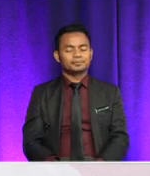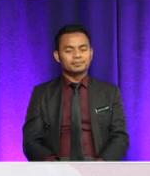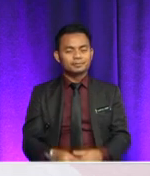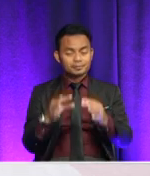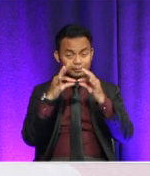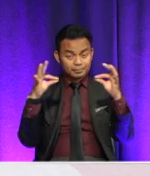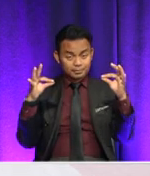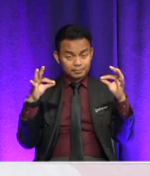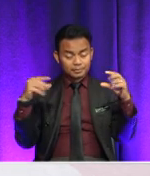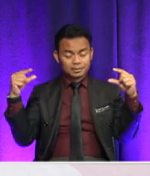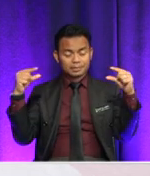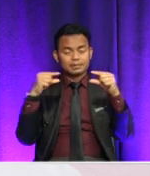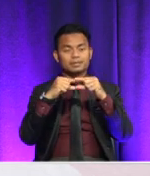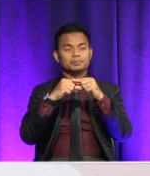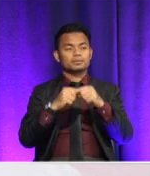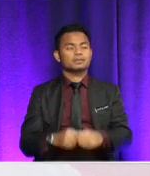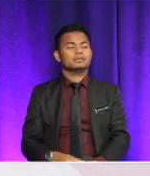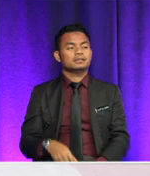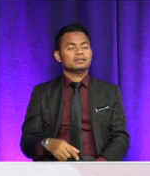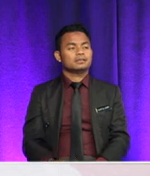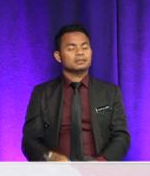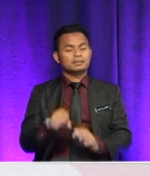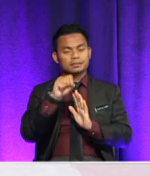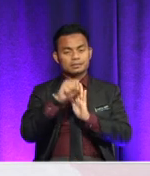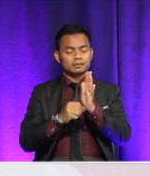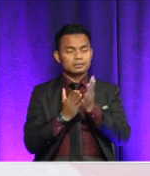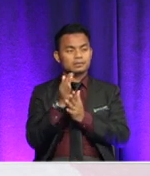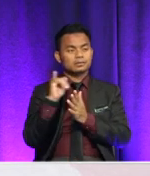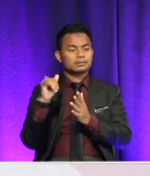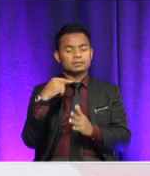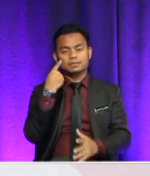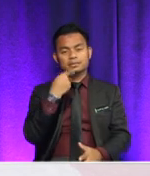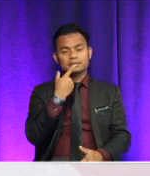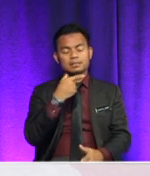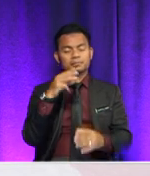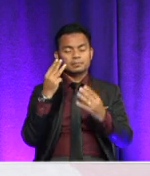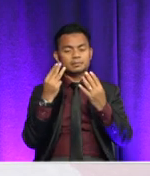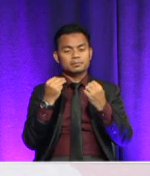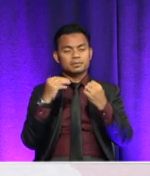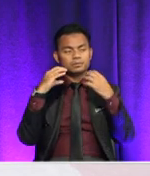bagus dan seterusnya siapa Nak coba lagi siapa Nak coba lagi